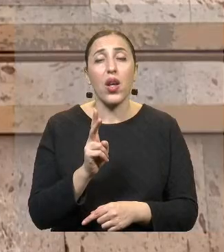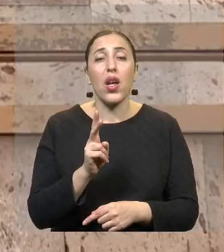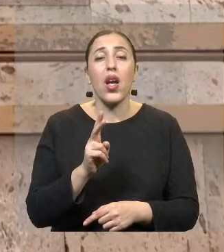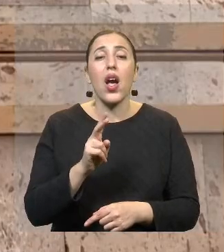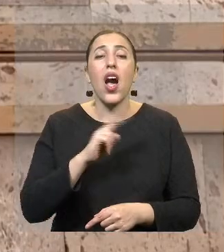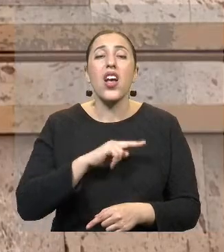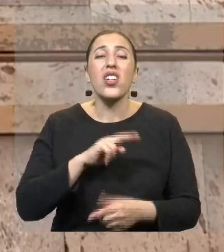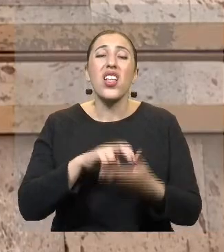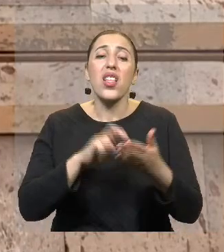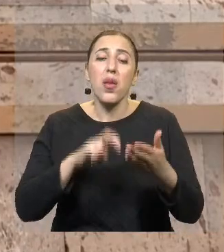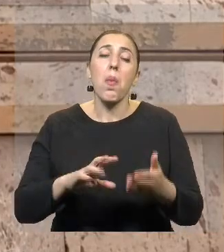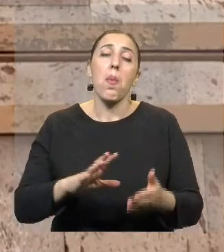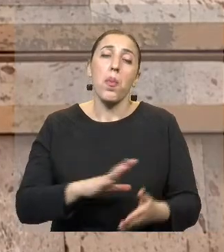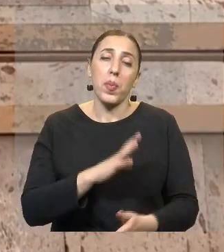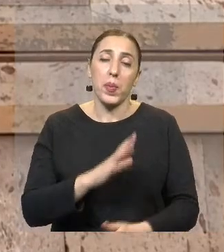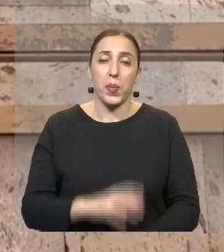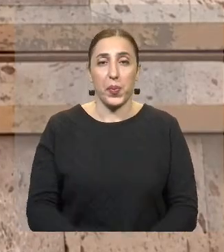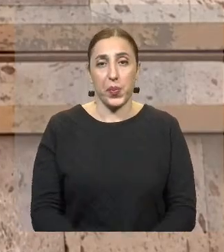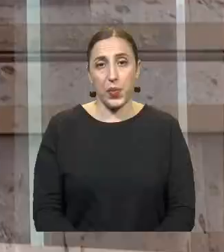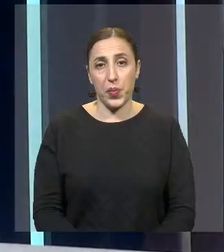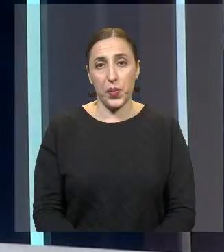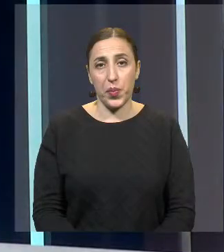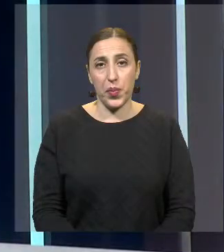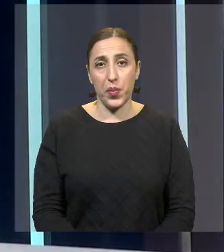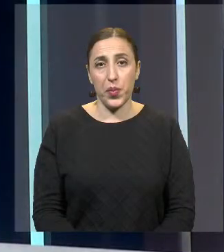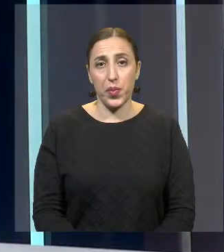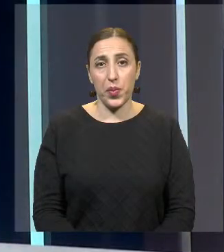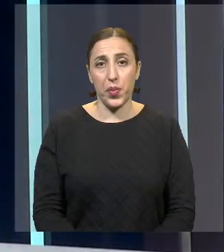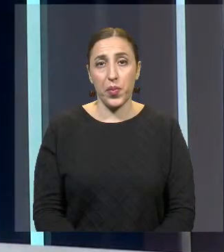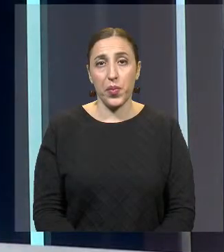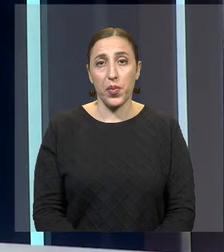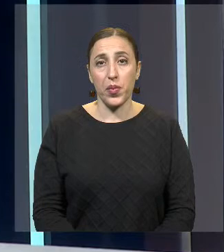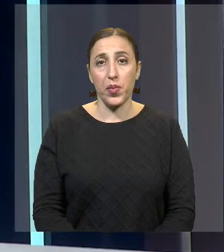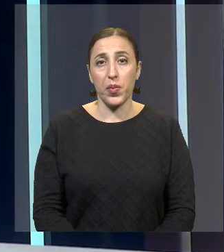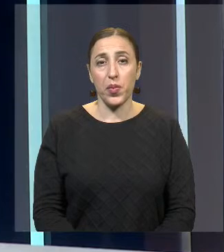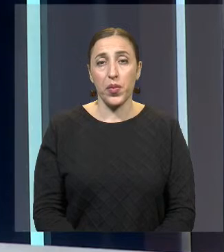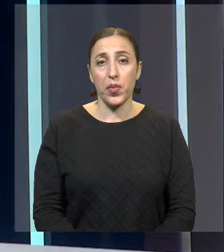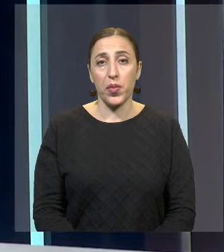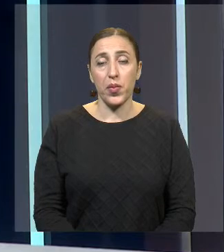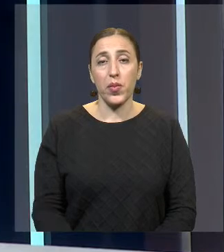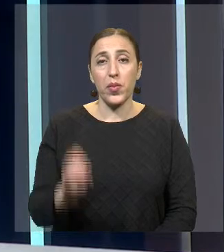պաշտոնները։